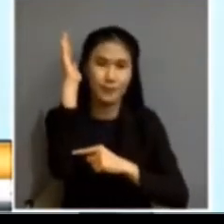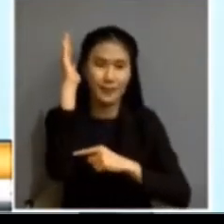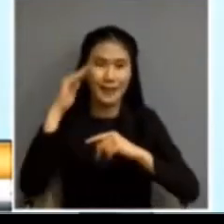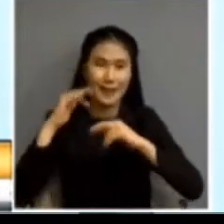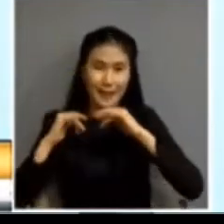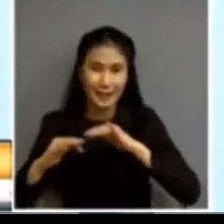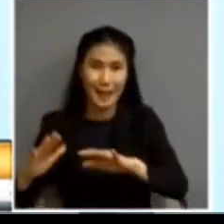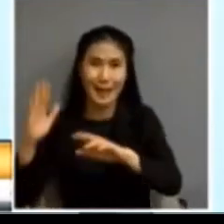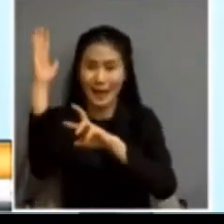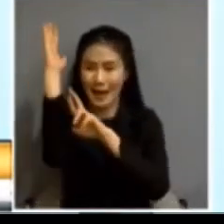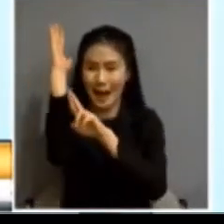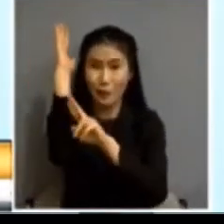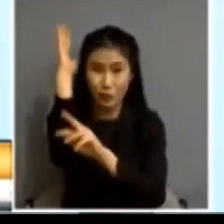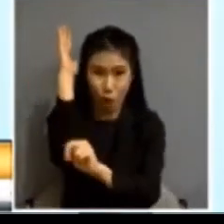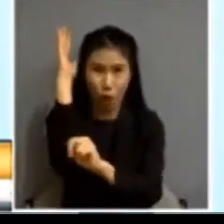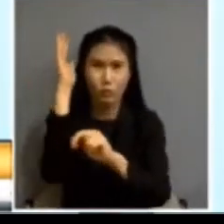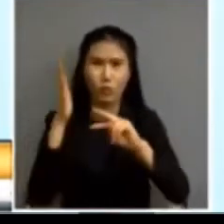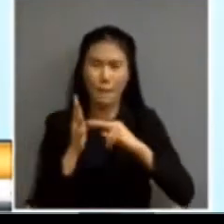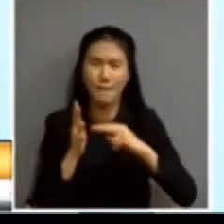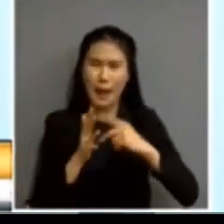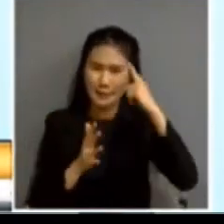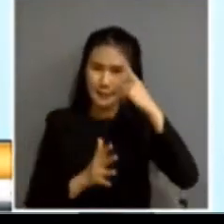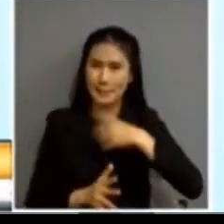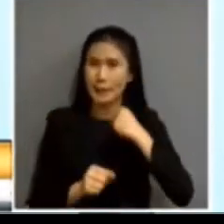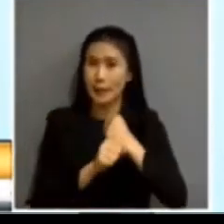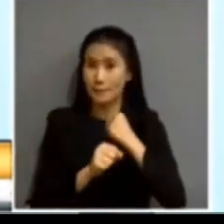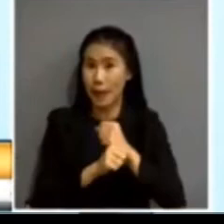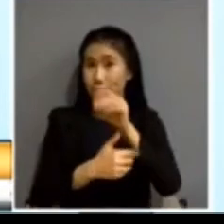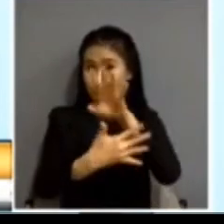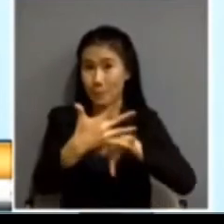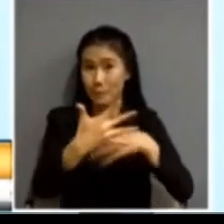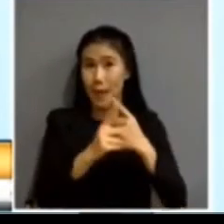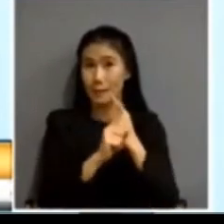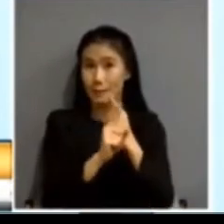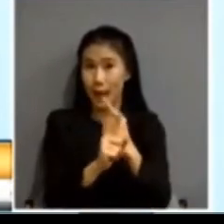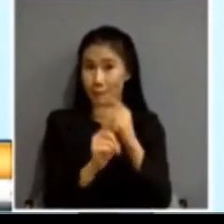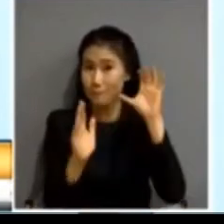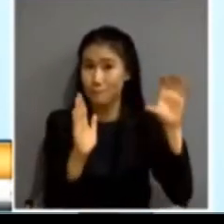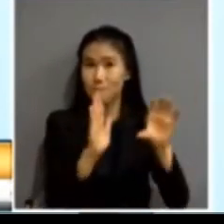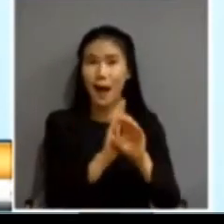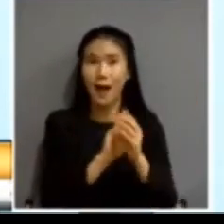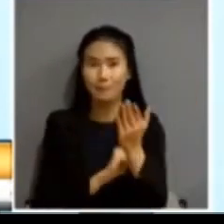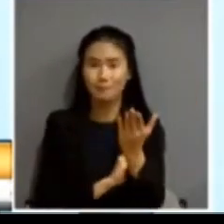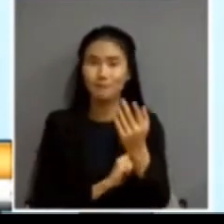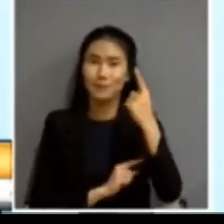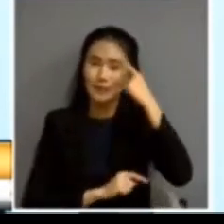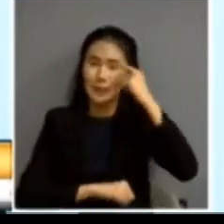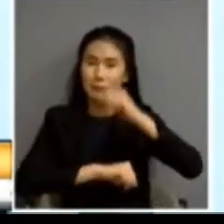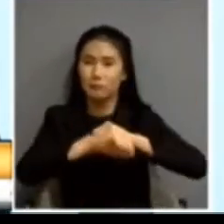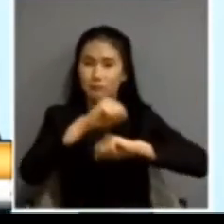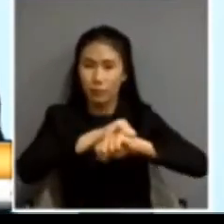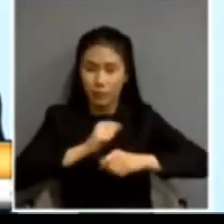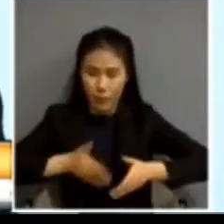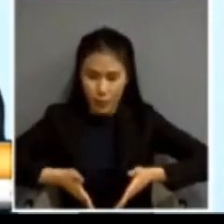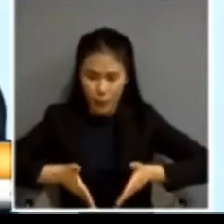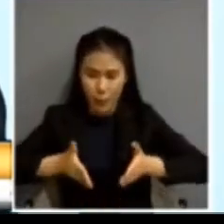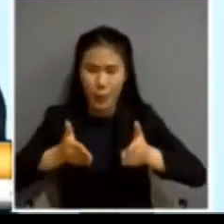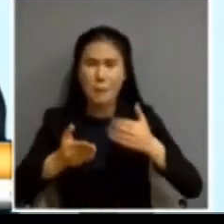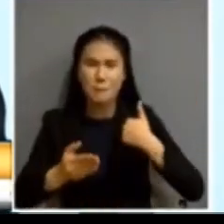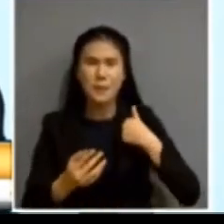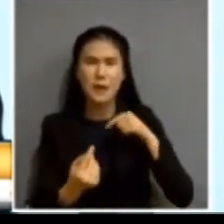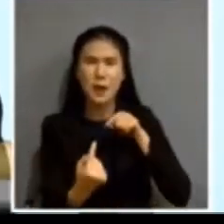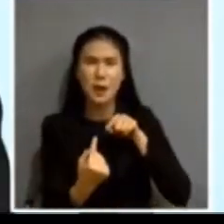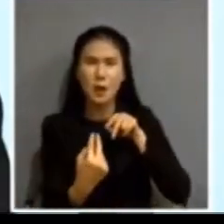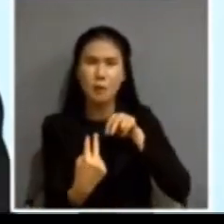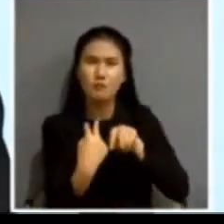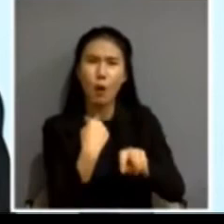ที่จังหวัดระนองด้วยอีกส่วนหนึ่งนะครับและเป็นการก่อสร้างถนนขนาดแค่2ช่องจราจร